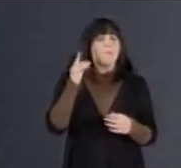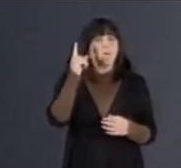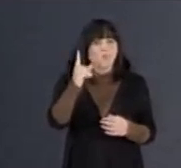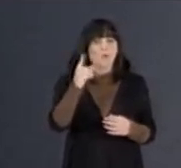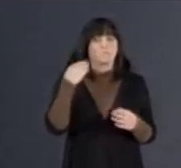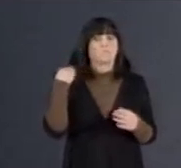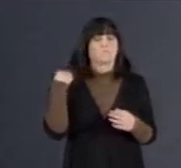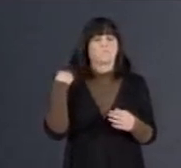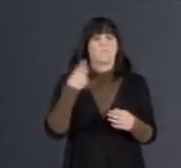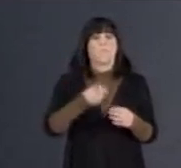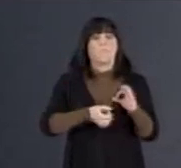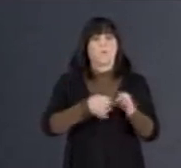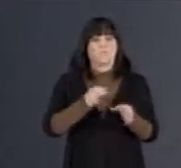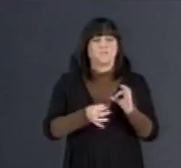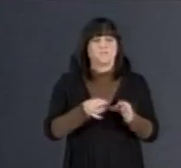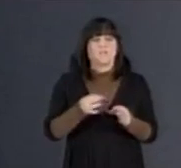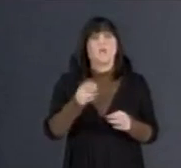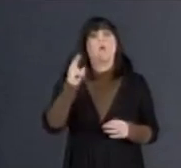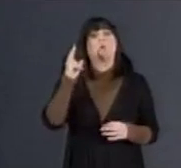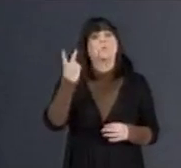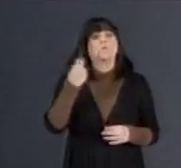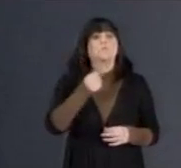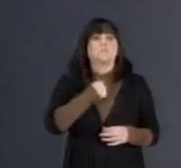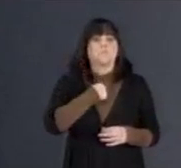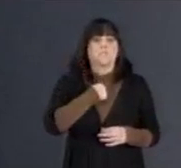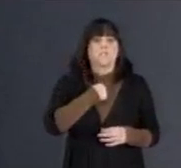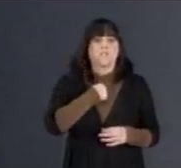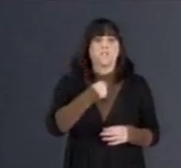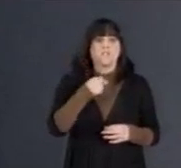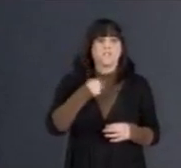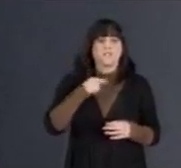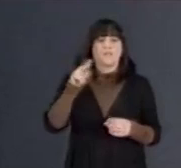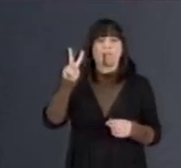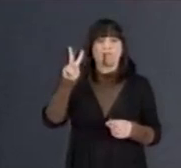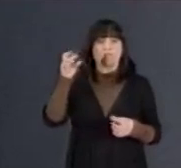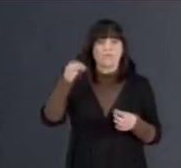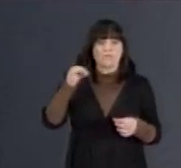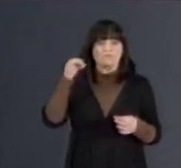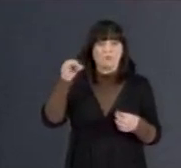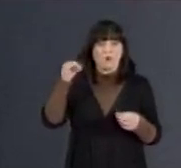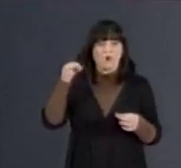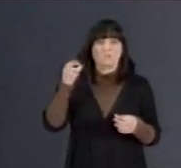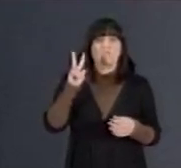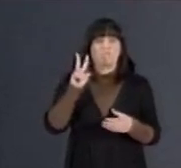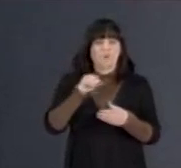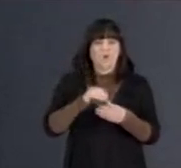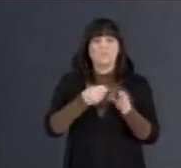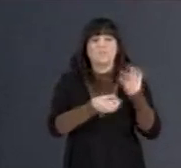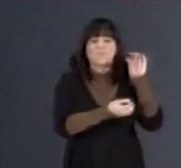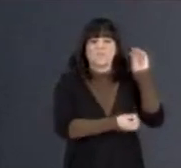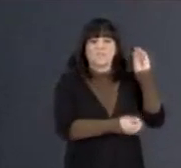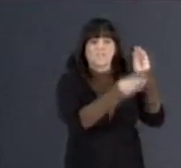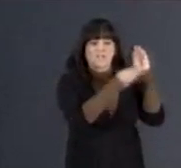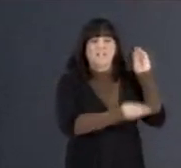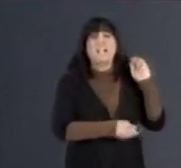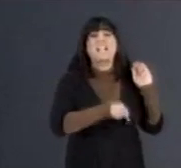tu l-ili. Esa jena fil-karta tal-fot għankun s-fennet. X-paraganditat independenti jepo għungni